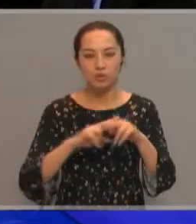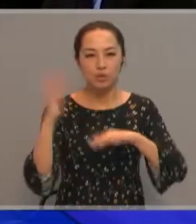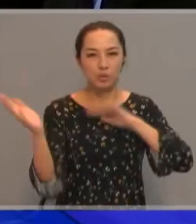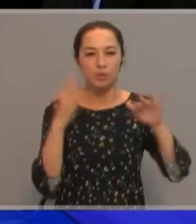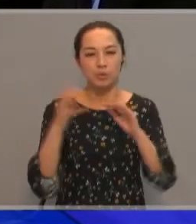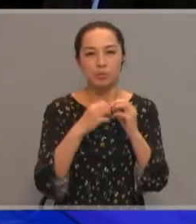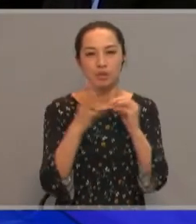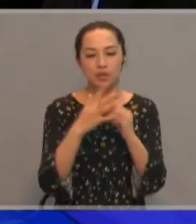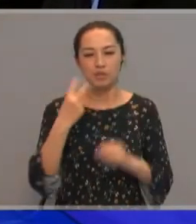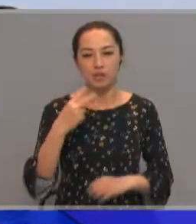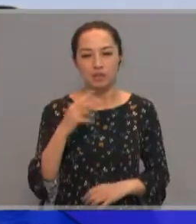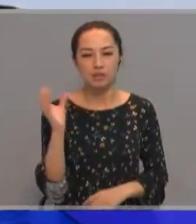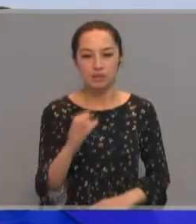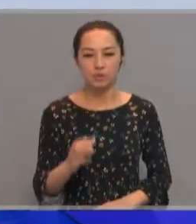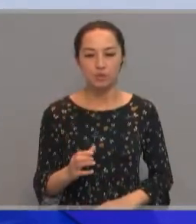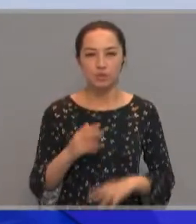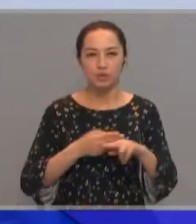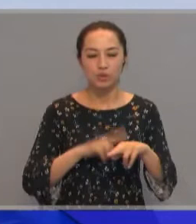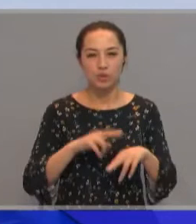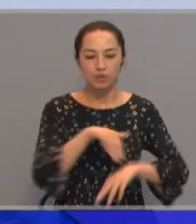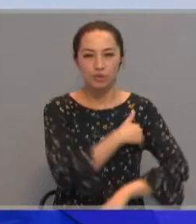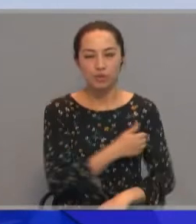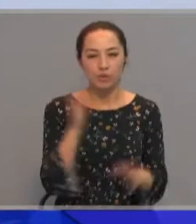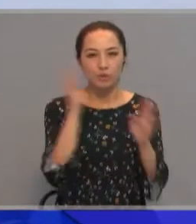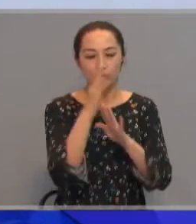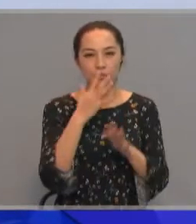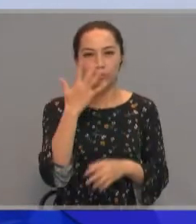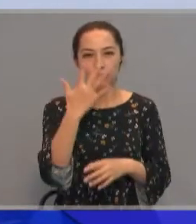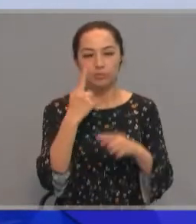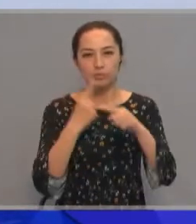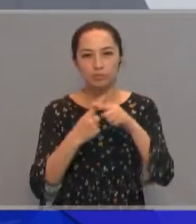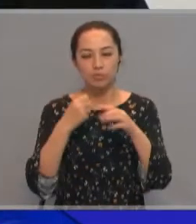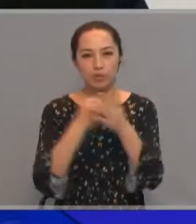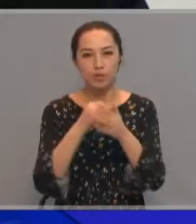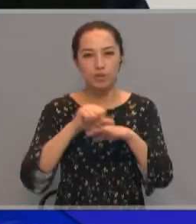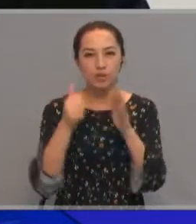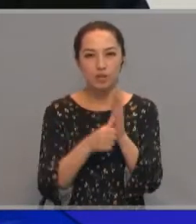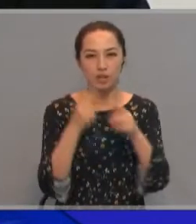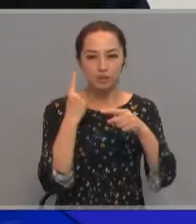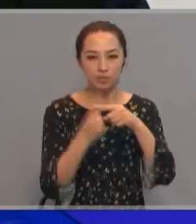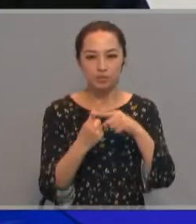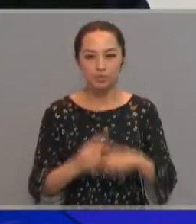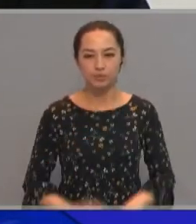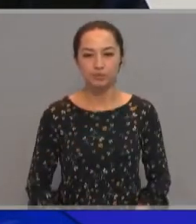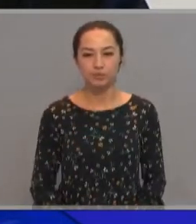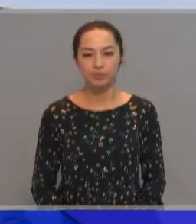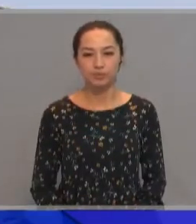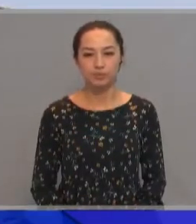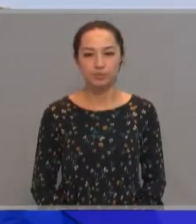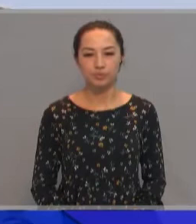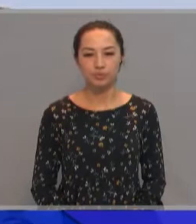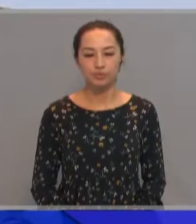ветра 15-20 метров в секунду. Температура воздуха от 5 до 16 градусов выше 0.